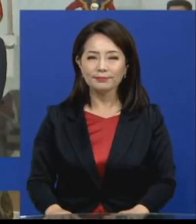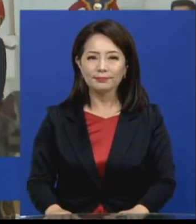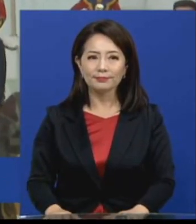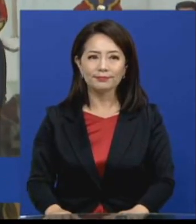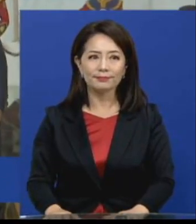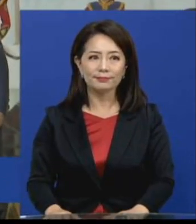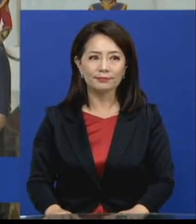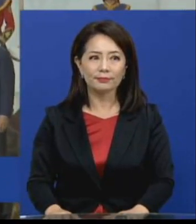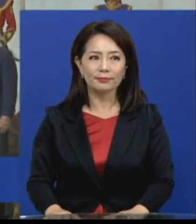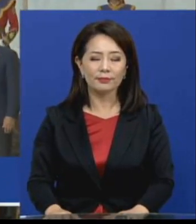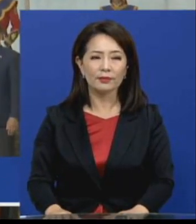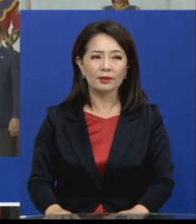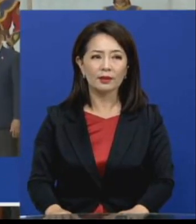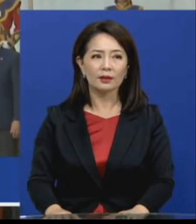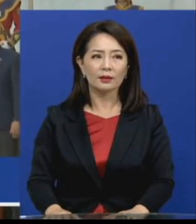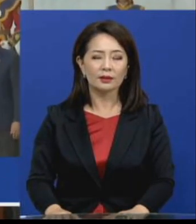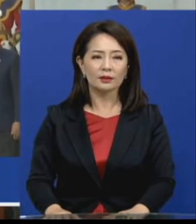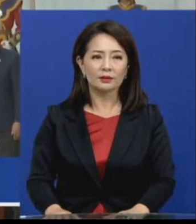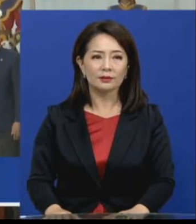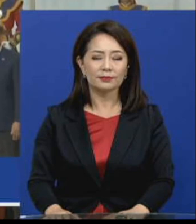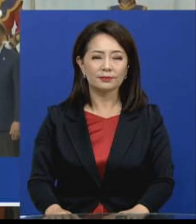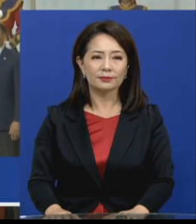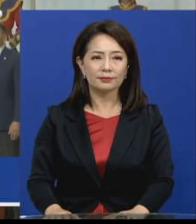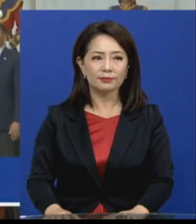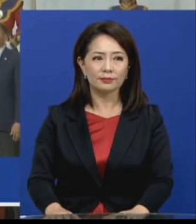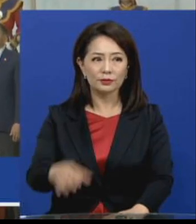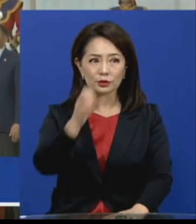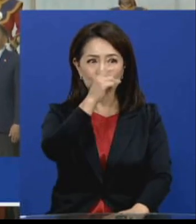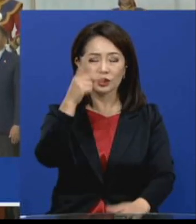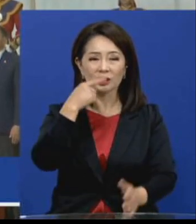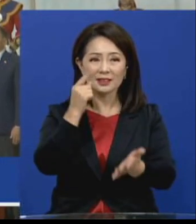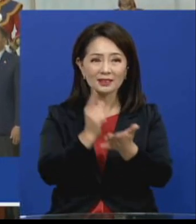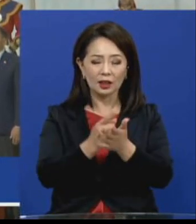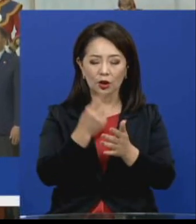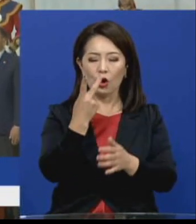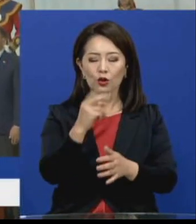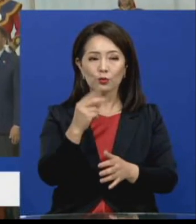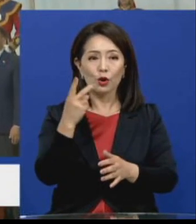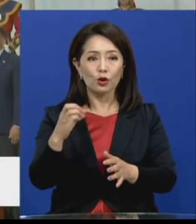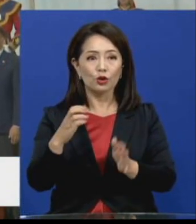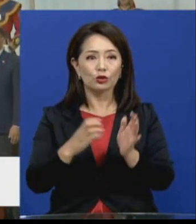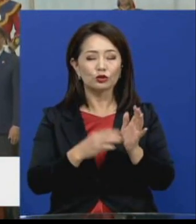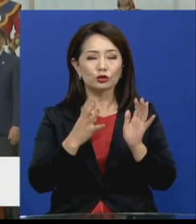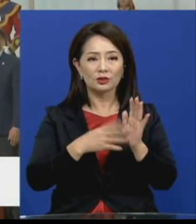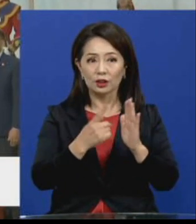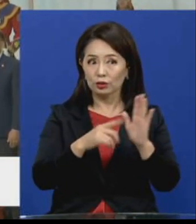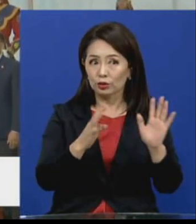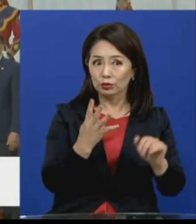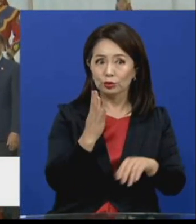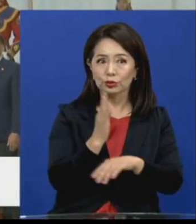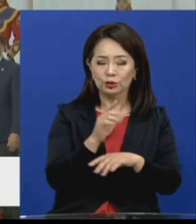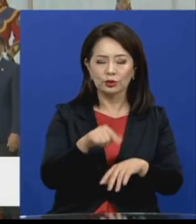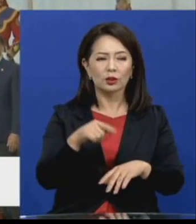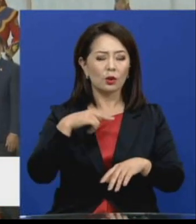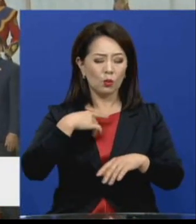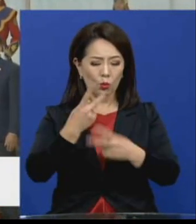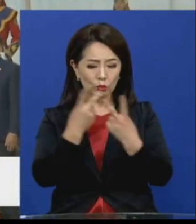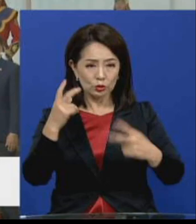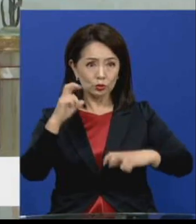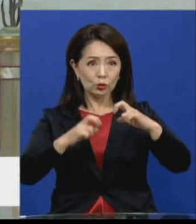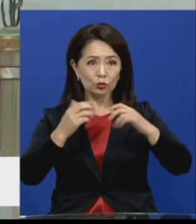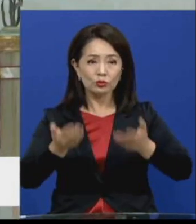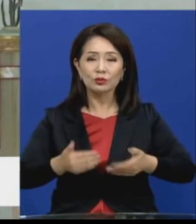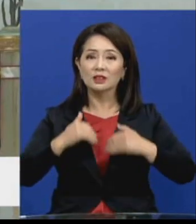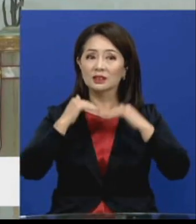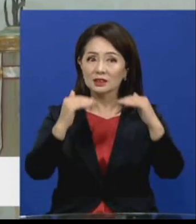Монгол Улсын ерөнхийлөгчийн зарлиг 2020 оны 9 сарын 25-ны үед үндэсний үйлдвэрлэлийг сэргээх, чөлөөт зах